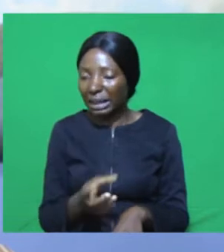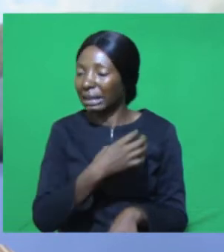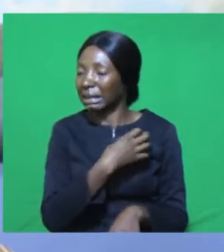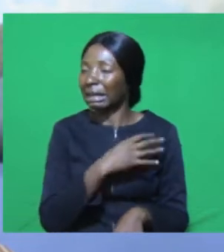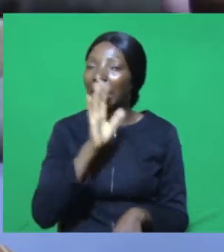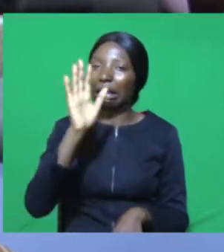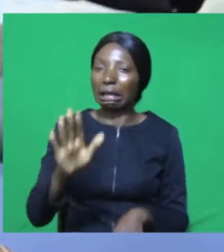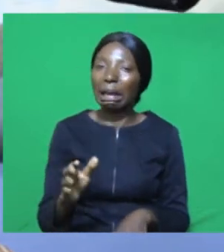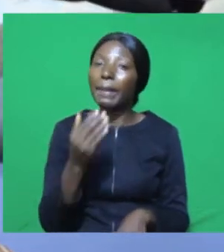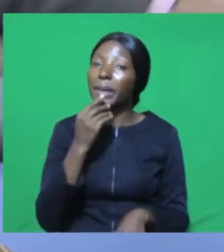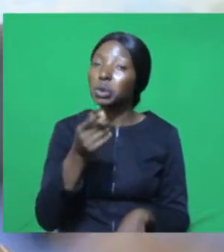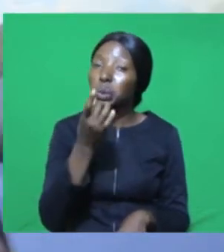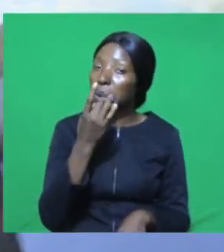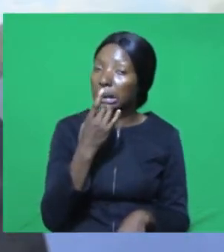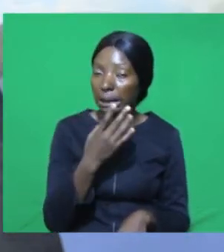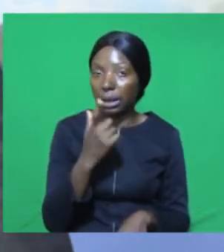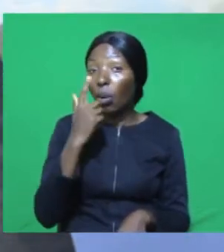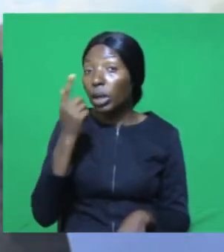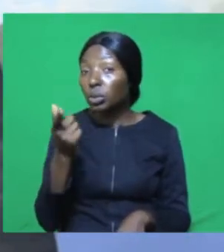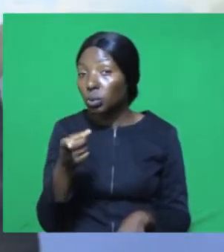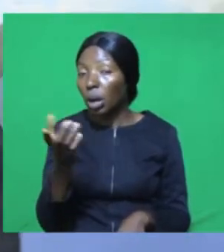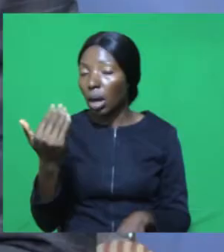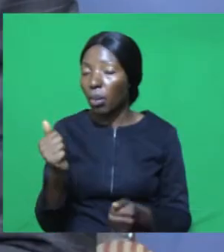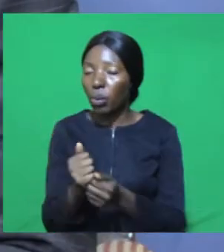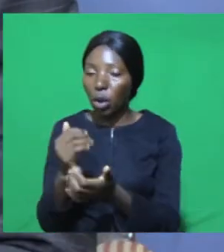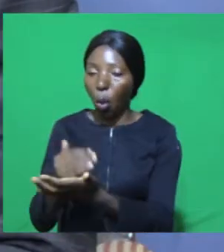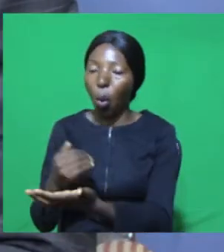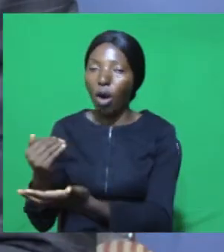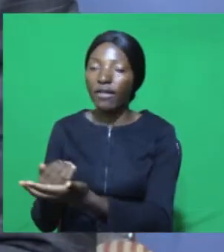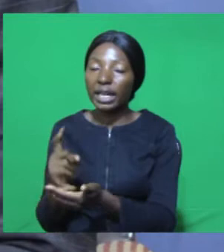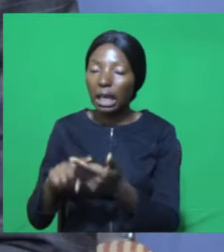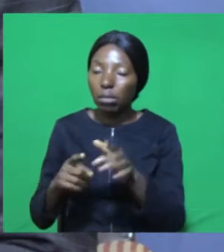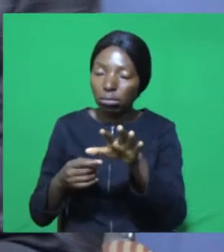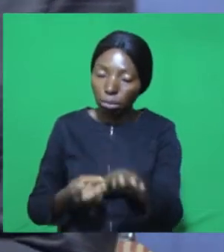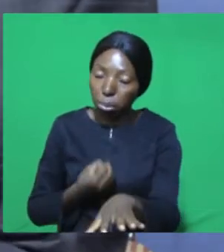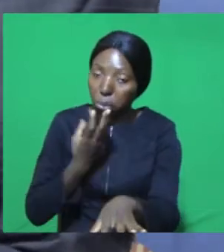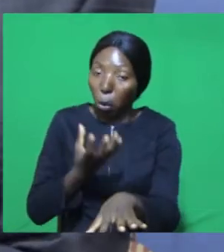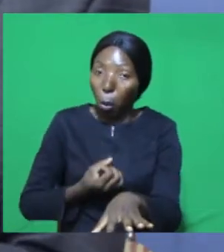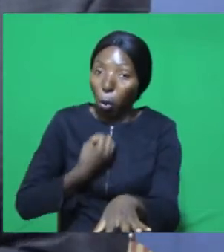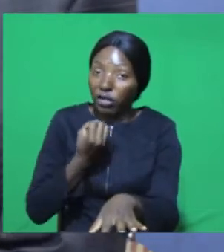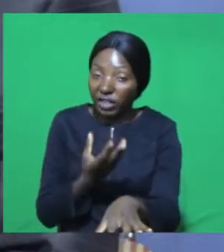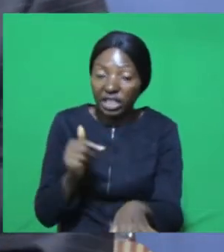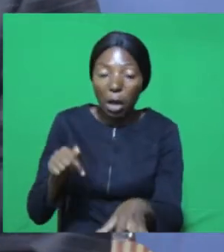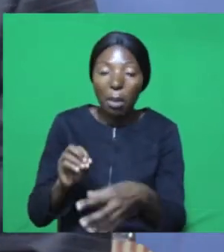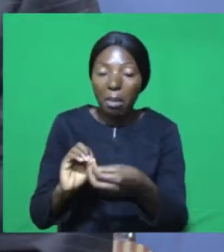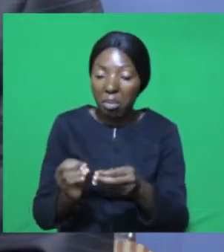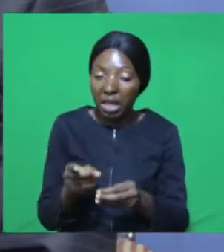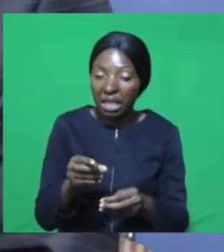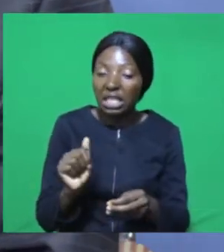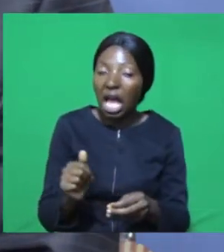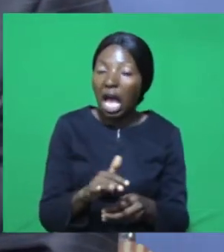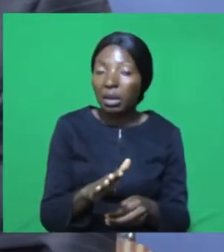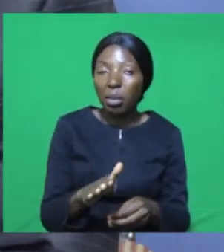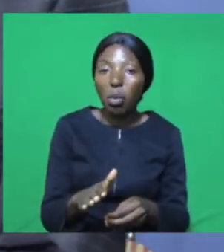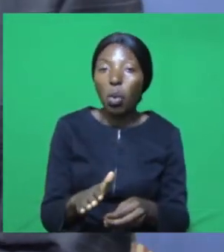kokoko asviba. Paanouya nechipiriso chake oisa maoko pamusoro pechipiriso. Azvisvibisa chipiriso. Azvisvibisa chipiriso.